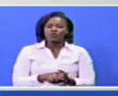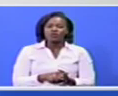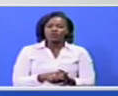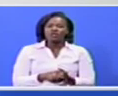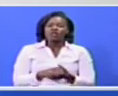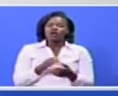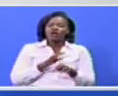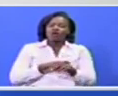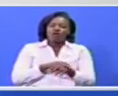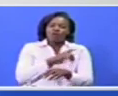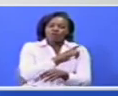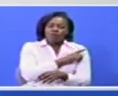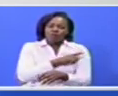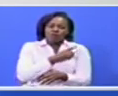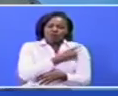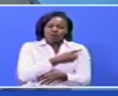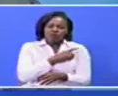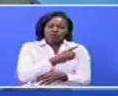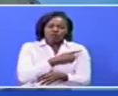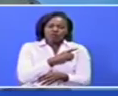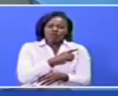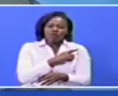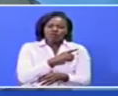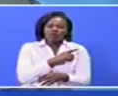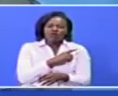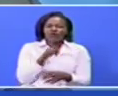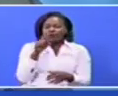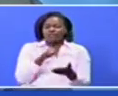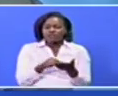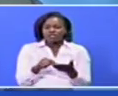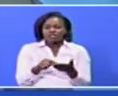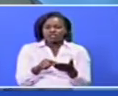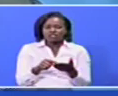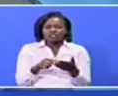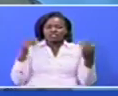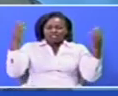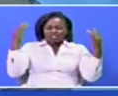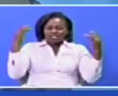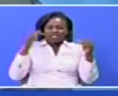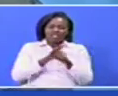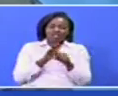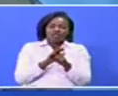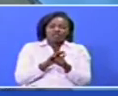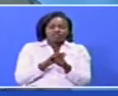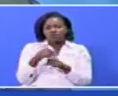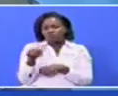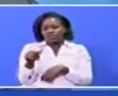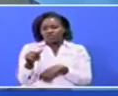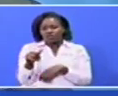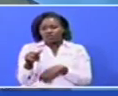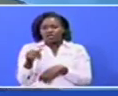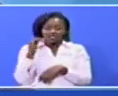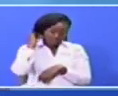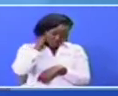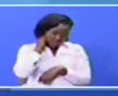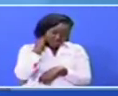Bahati nzuri kwamba kwa karibu wiki moja hivi haiko ikinyesha mvua nyingi vile. Ni hizi ni wiki tu huko sehemu za Muranga